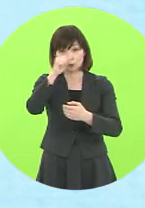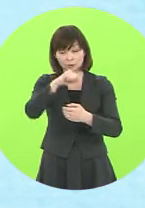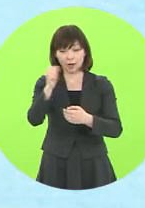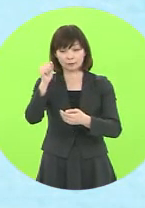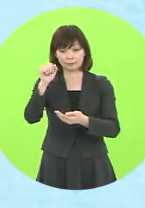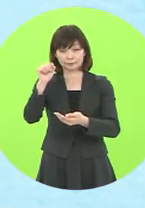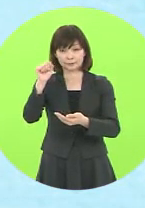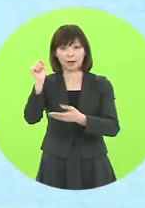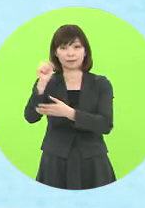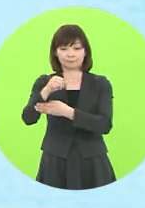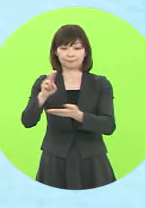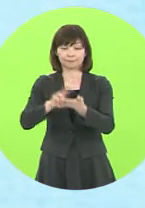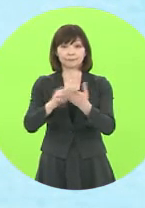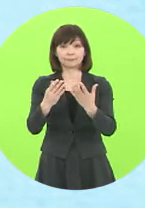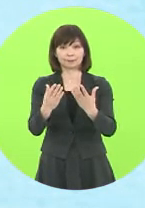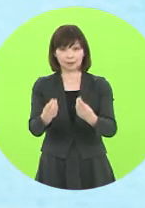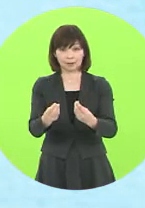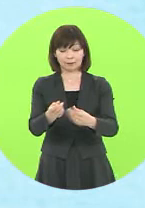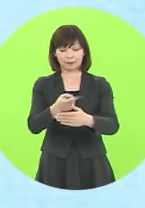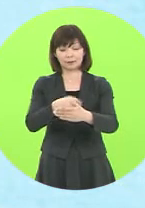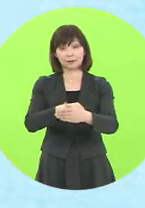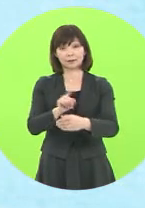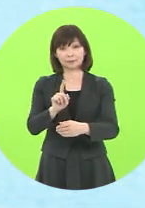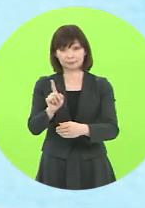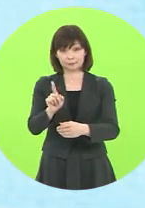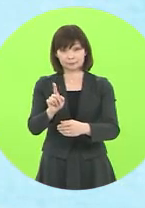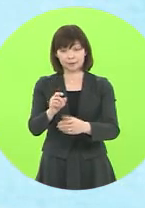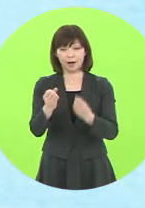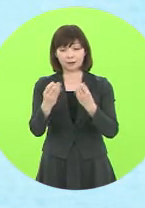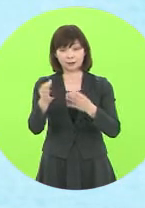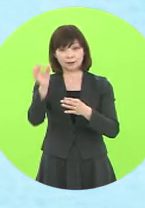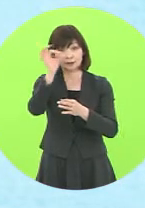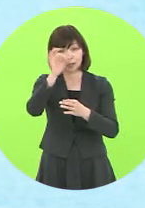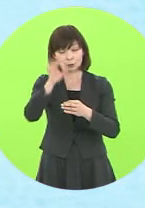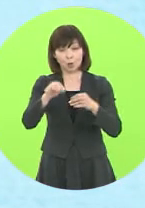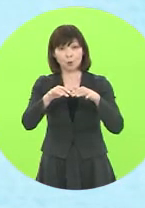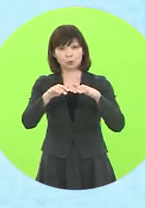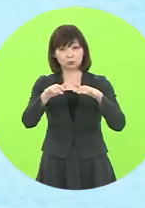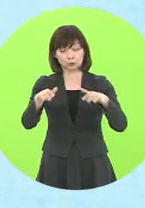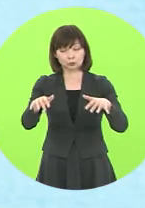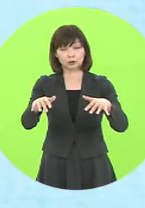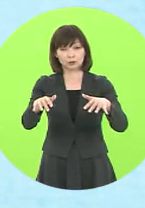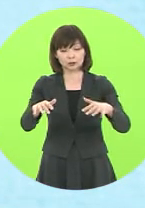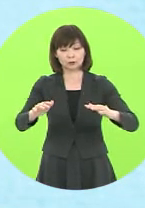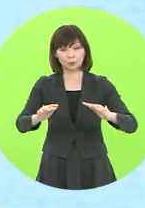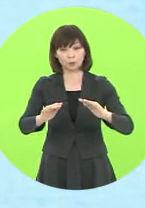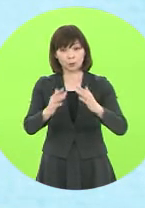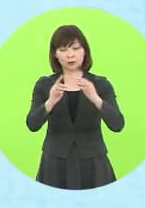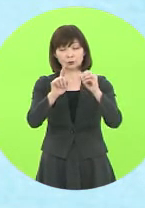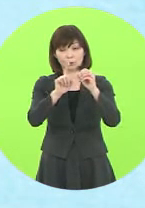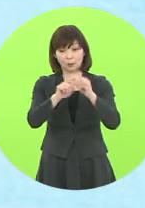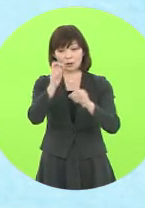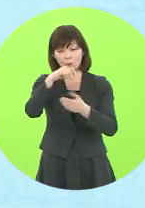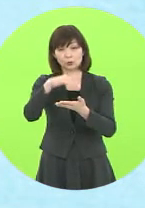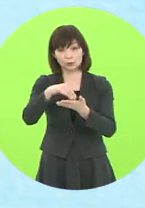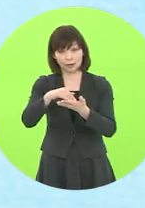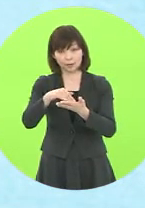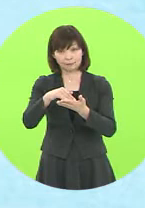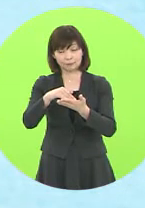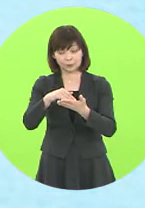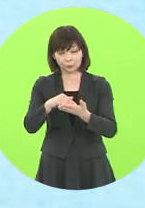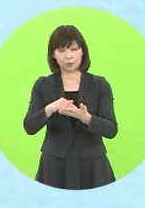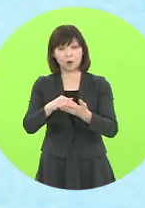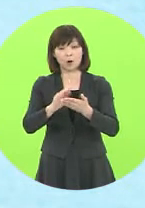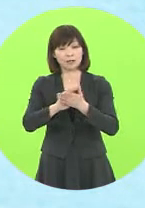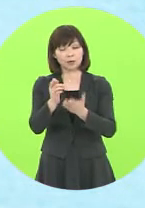。その内容としては、新たな観光推進体制構築のための予算など、湯崎知事が掲げ